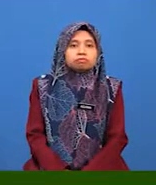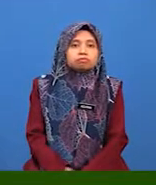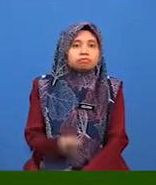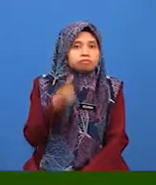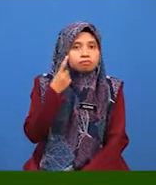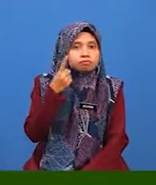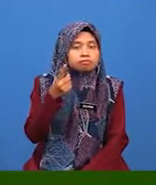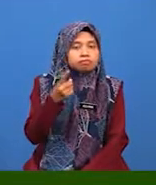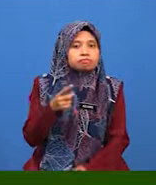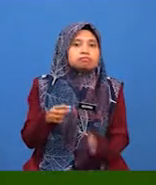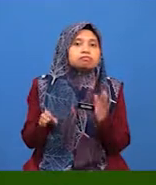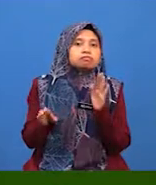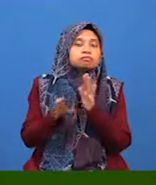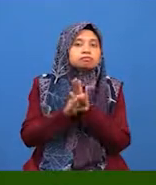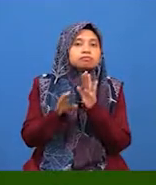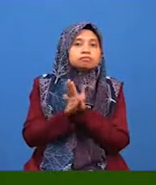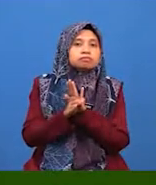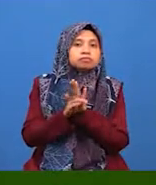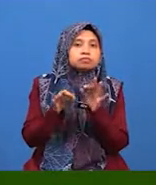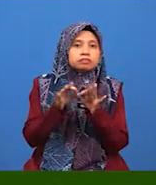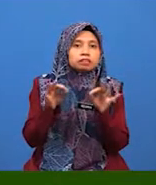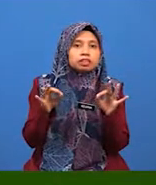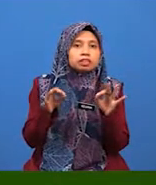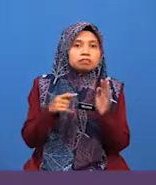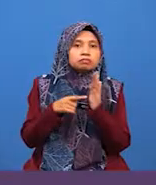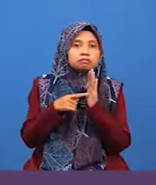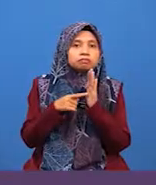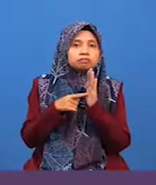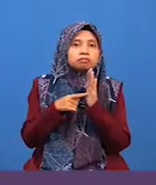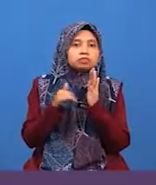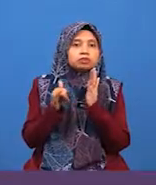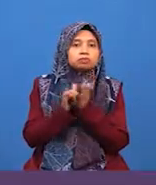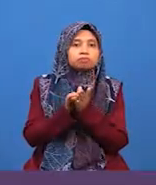Perhatikan contoh-contoh ayat yang berikut.